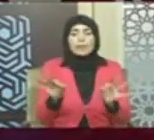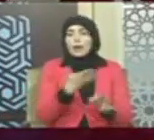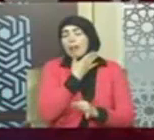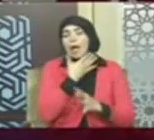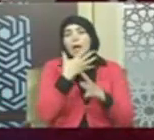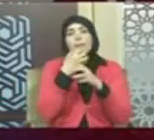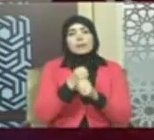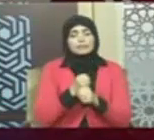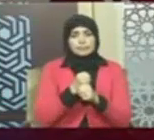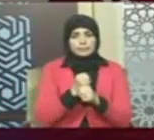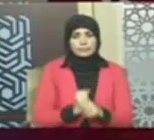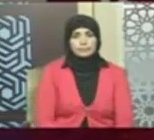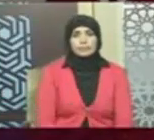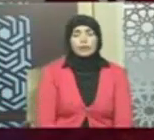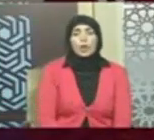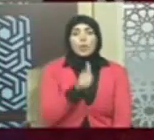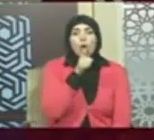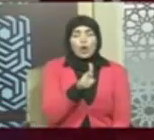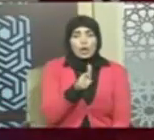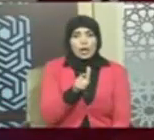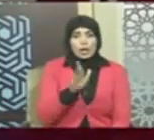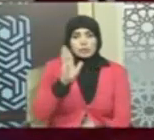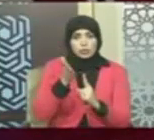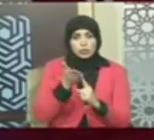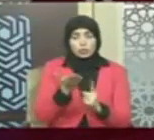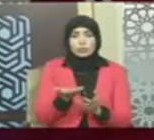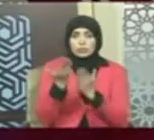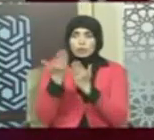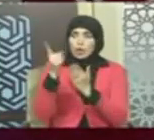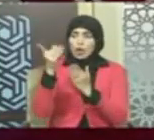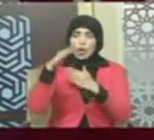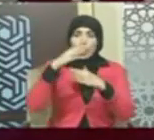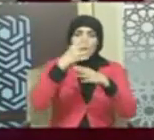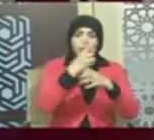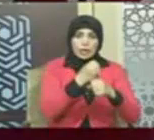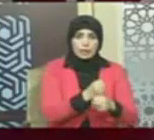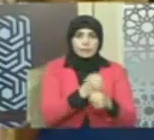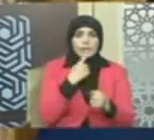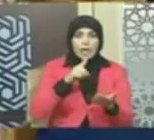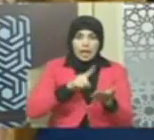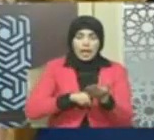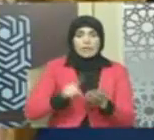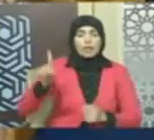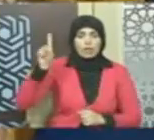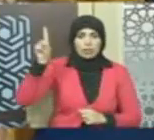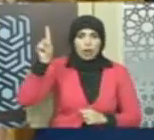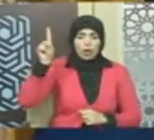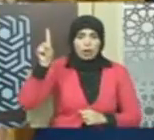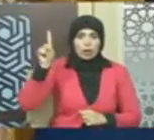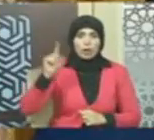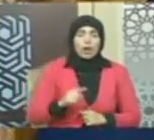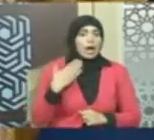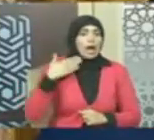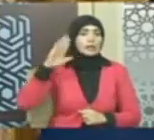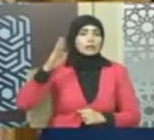وأدى الأمانة، وقال صلى الله عليه وسلم: إن الله